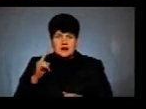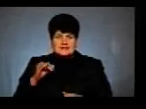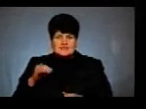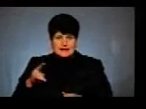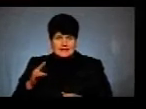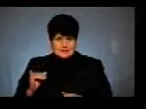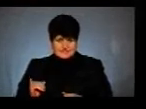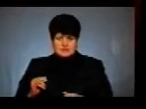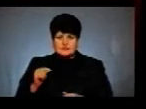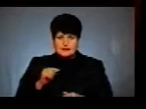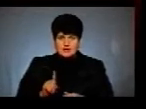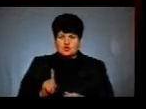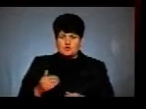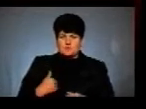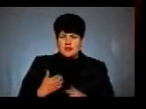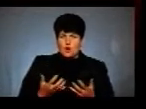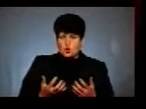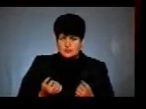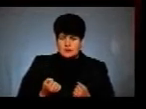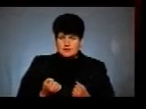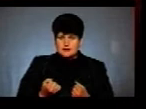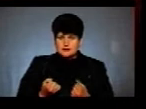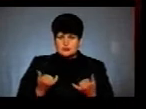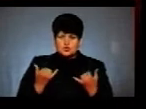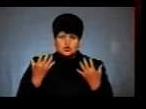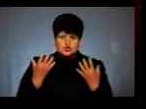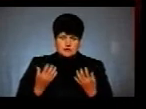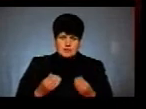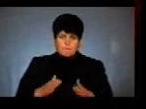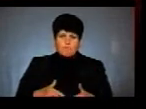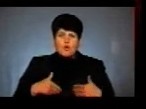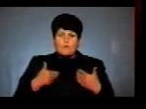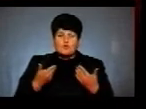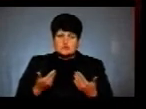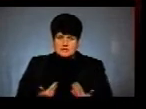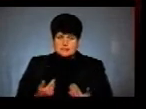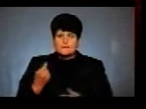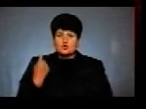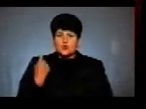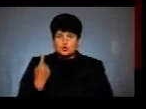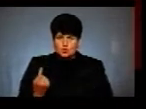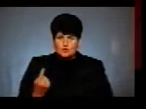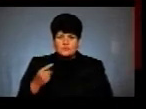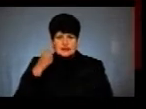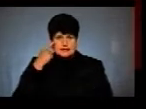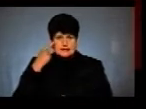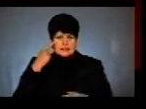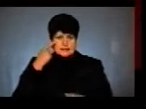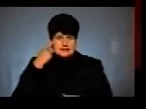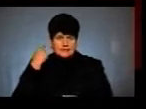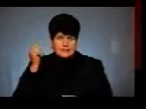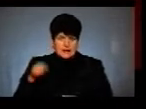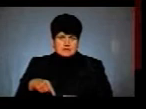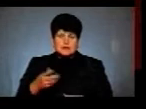ми отримали на сьогоднішній день пропозицію від одного з китайських університетів